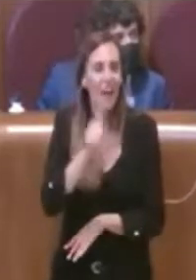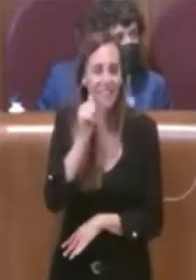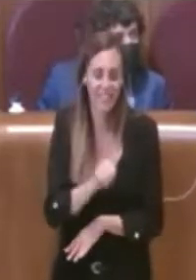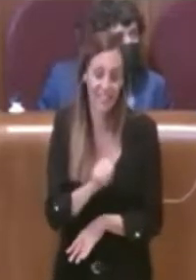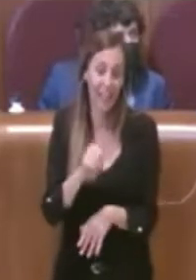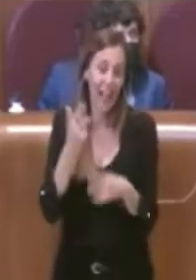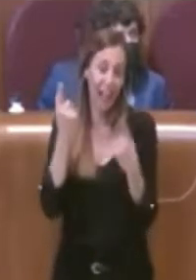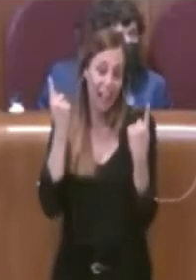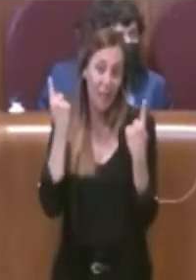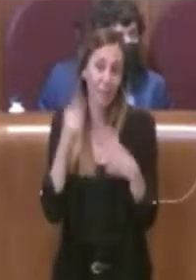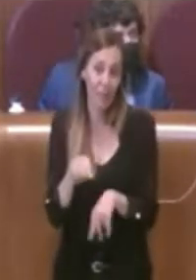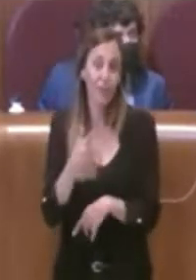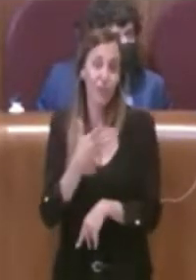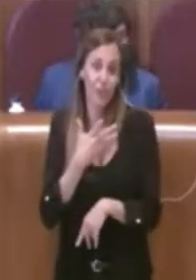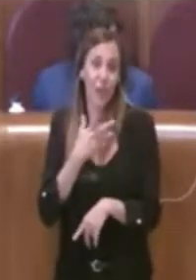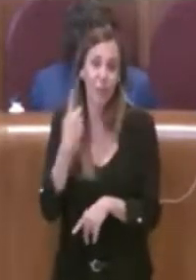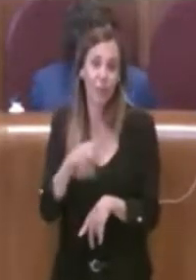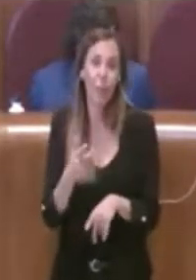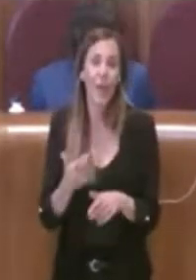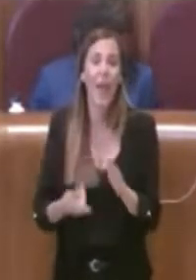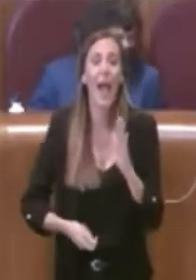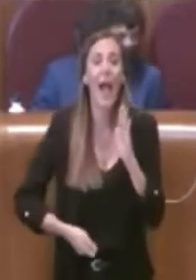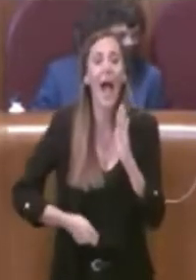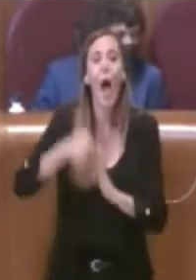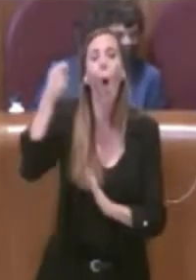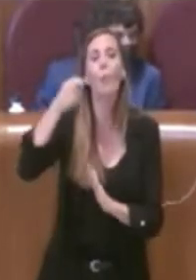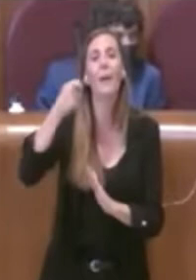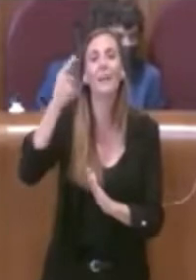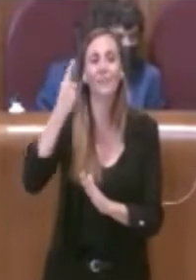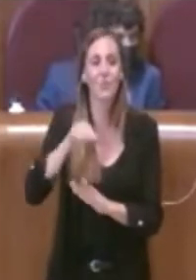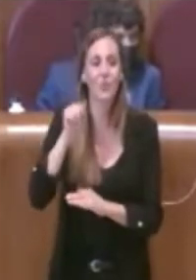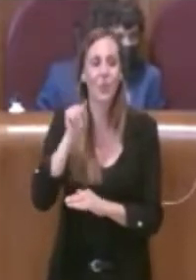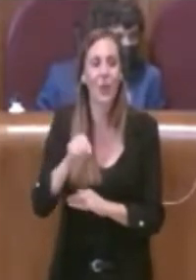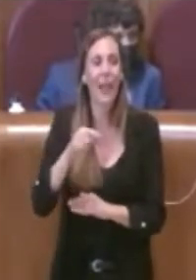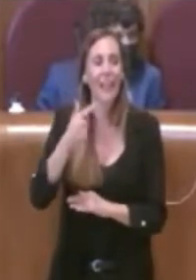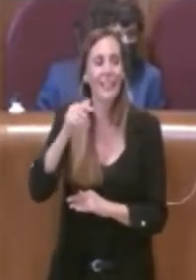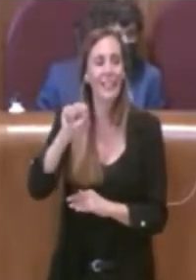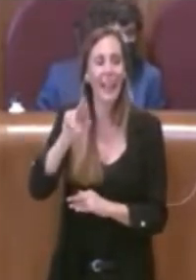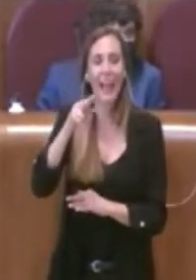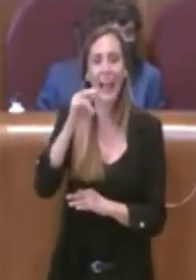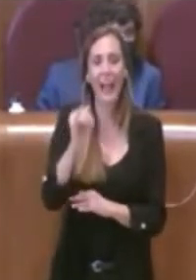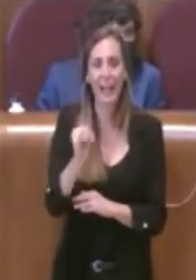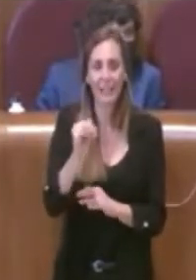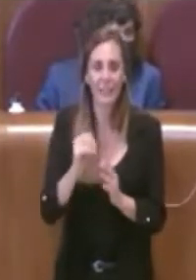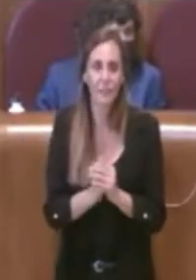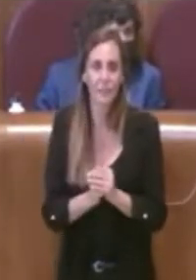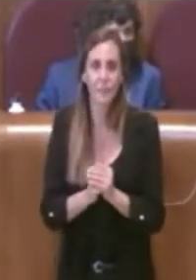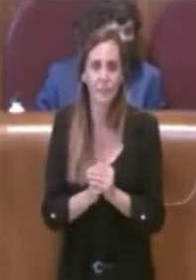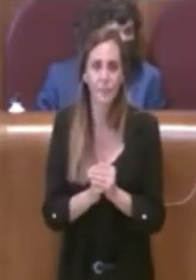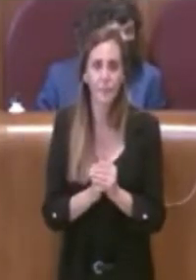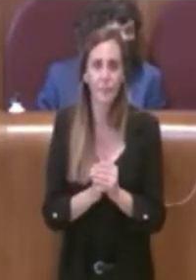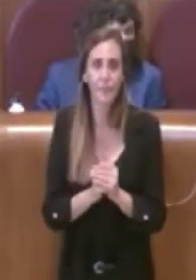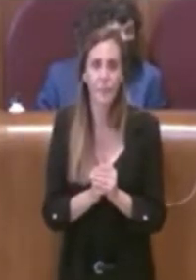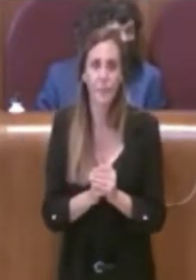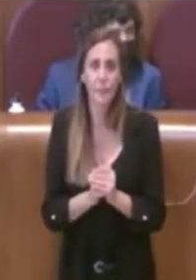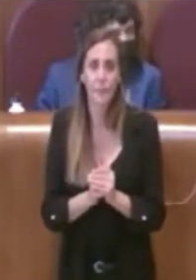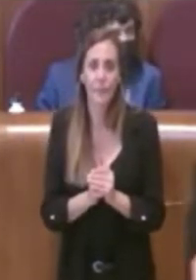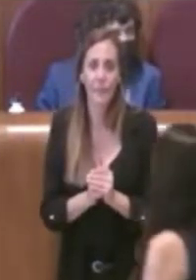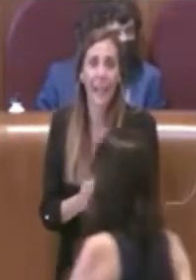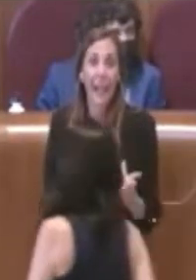c'è anche quella dell'aumento della possibile aumento della della ta.ri certo è che